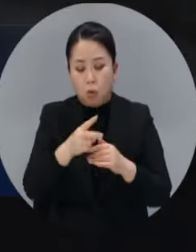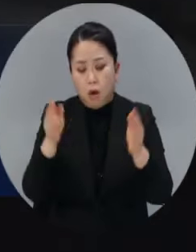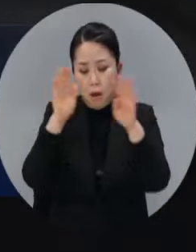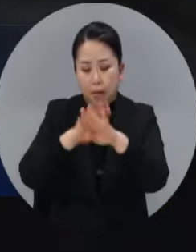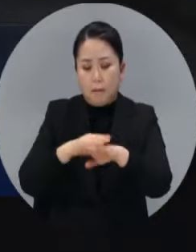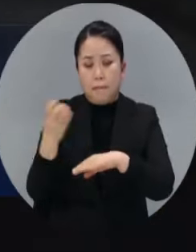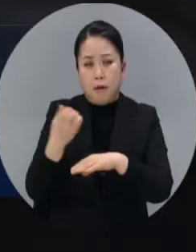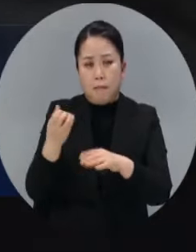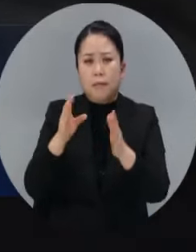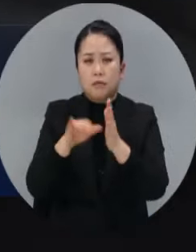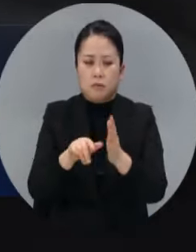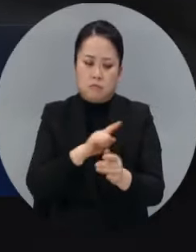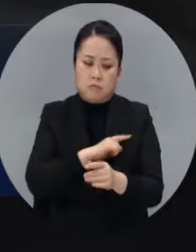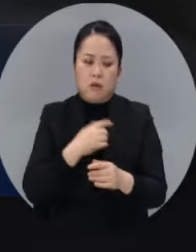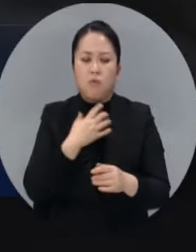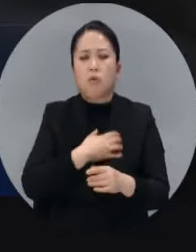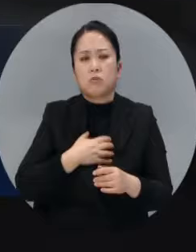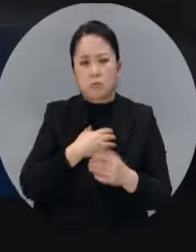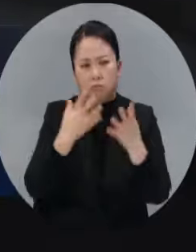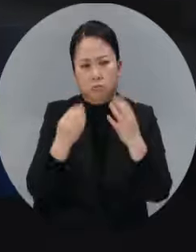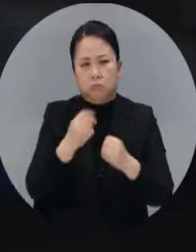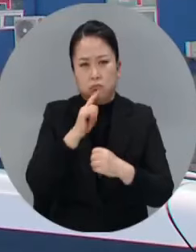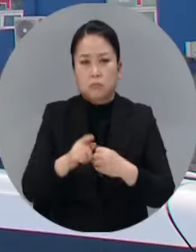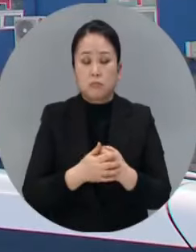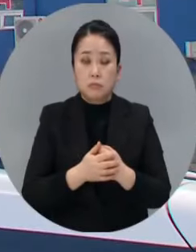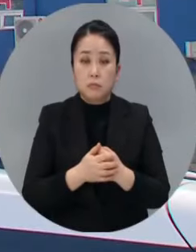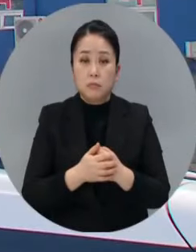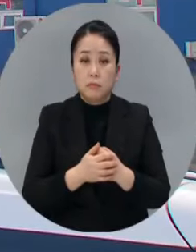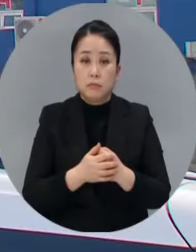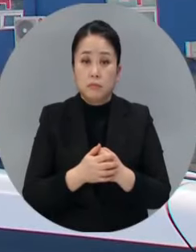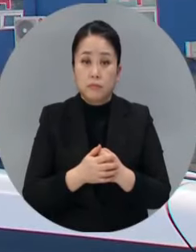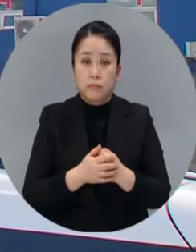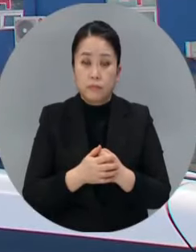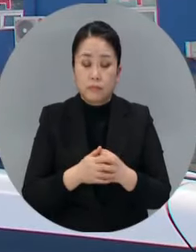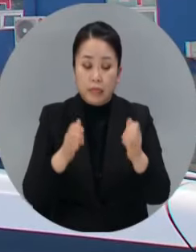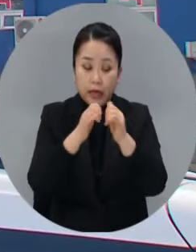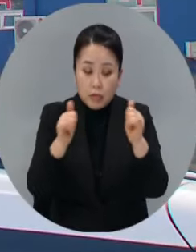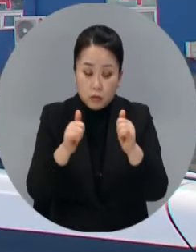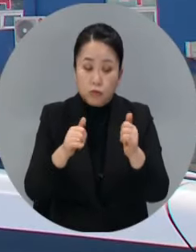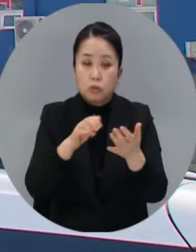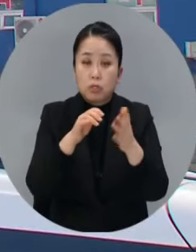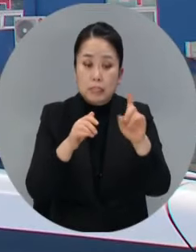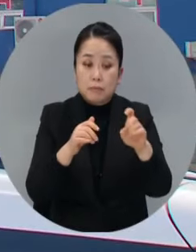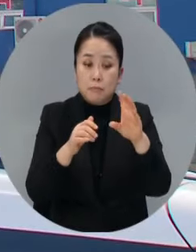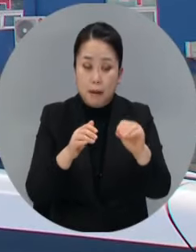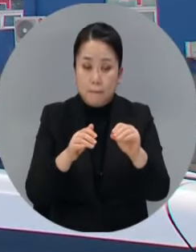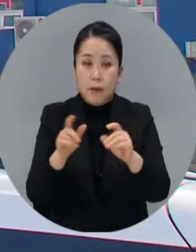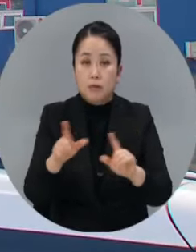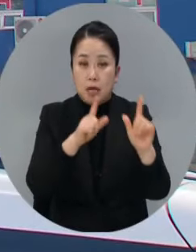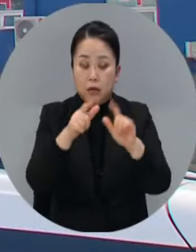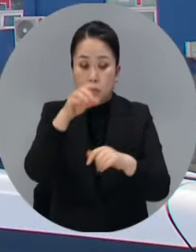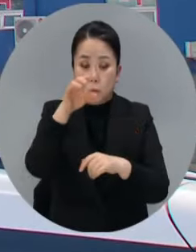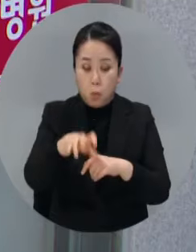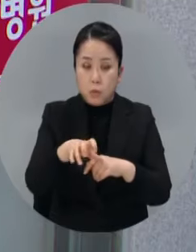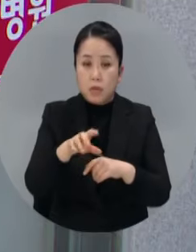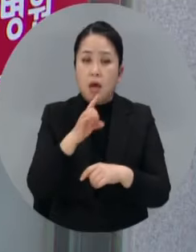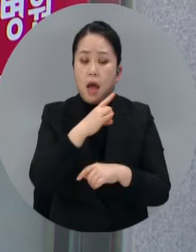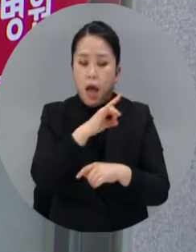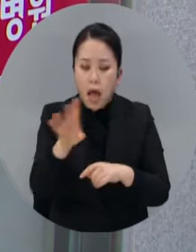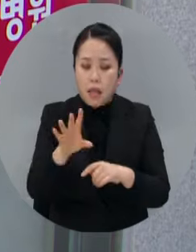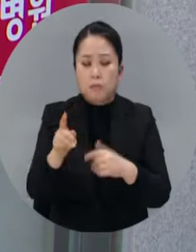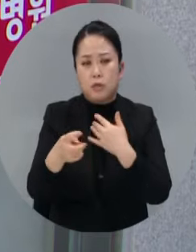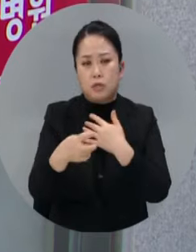아프실 때가 제일 걱정이 많다고 하시거든요 인구 10만 명 거주지역에 유일한 종합병원이 문을